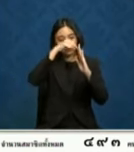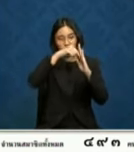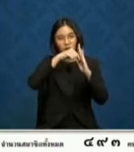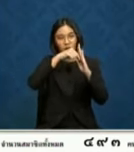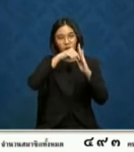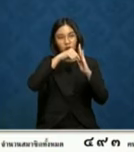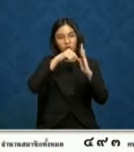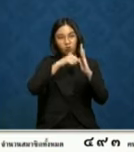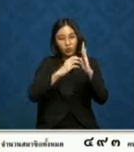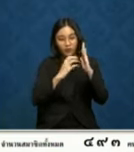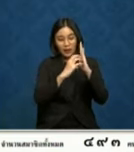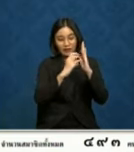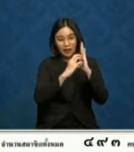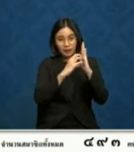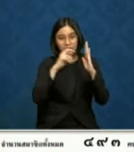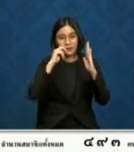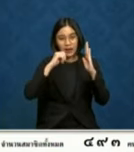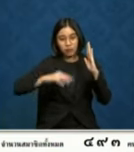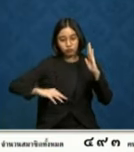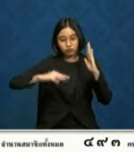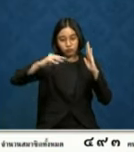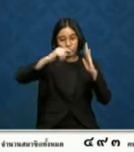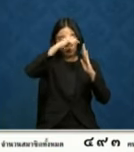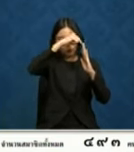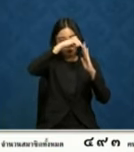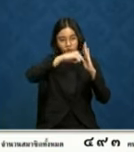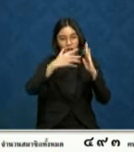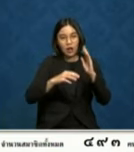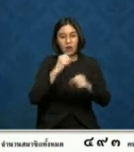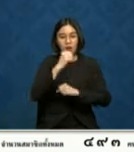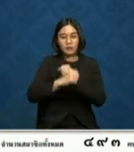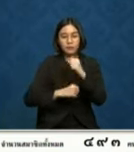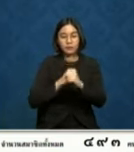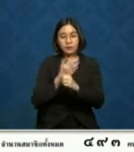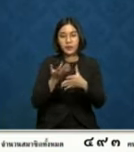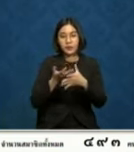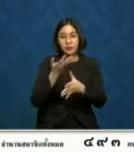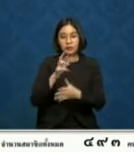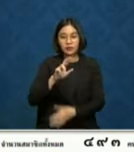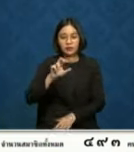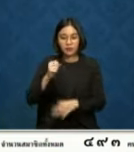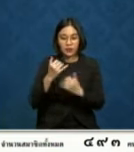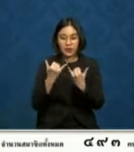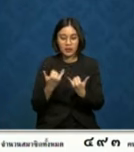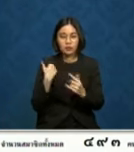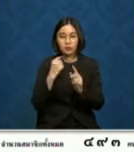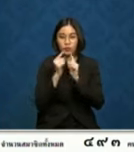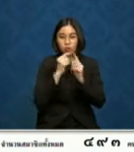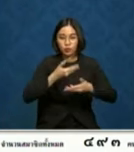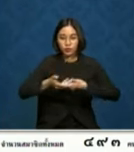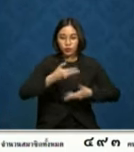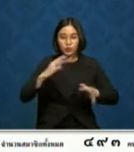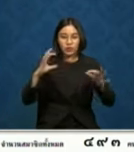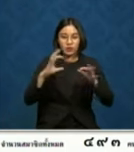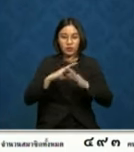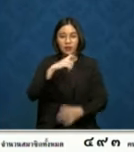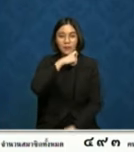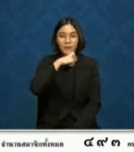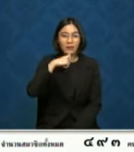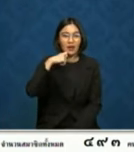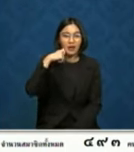เข้าตอนนี้เข้ามาสู่ภาคกลางแล้วไอ้ตอนต้นปีครับต้นปีเราในสภาของเราเนี่ยมีการพูดคุยเกี่ยวกับปัญหาเรื่องภัย